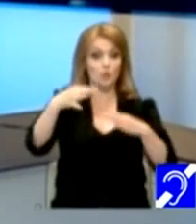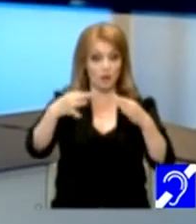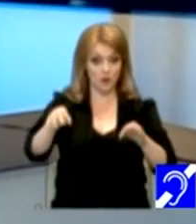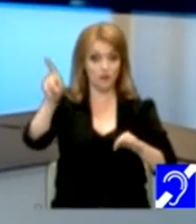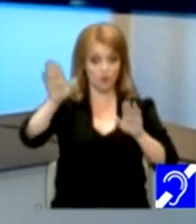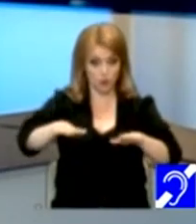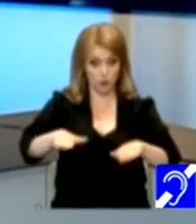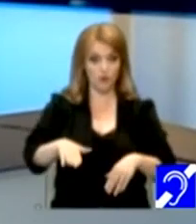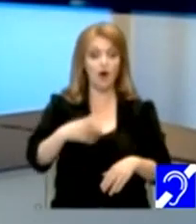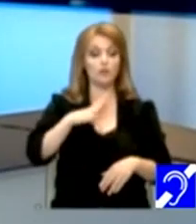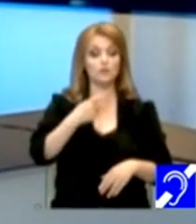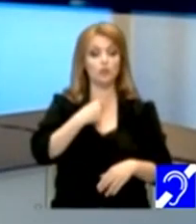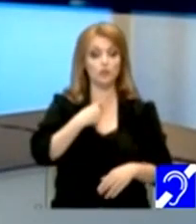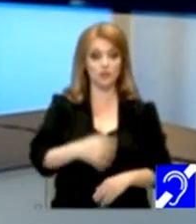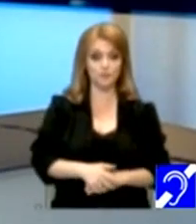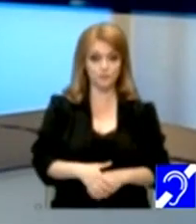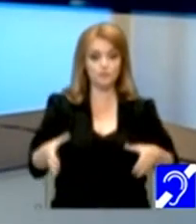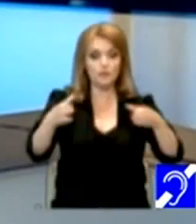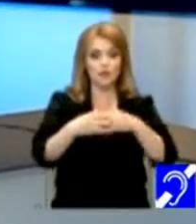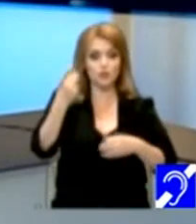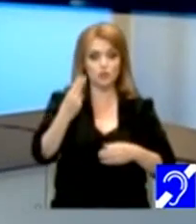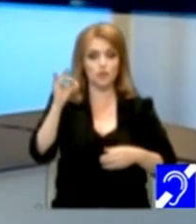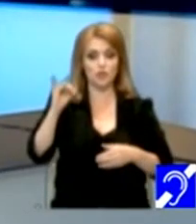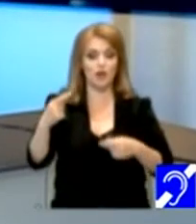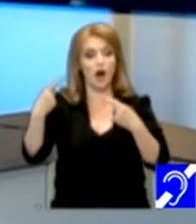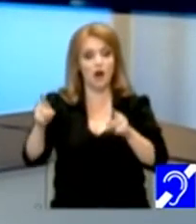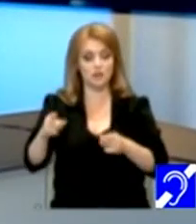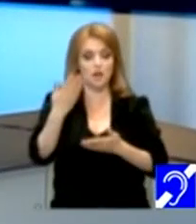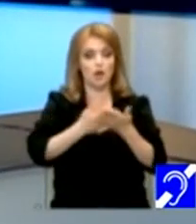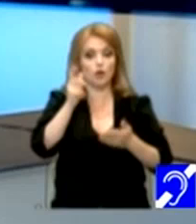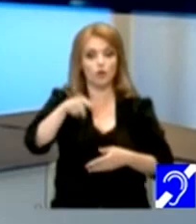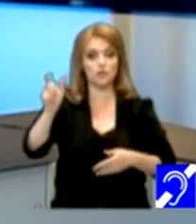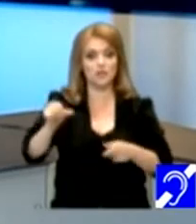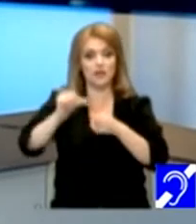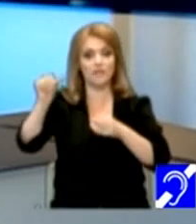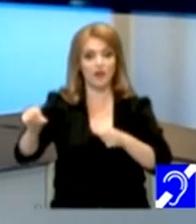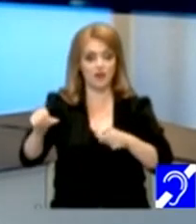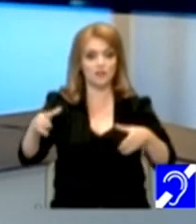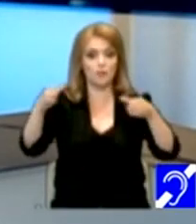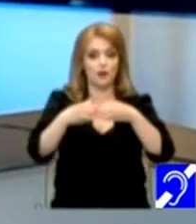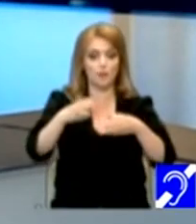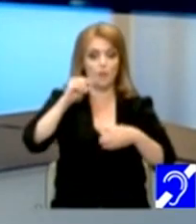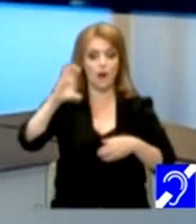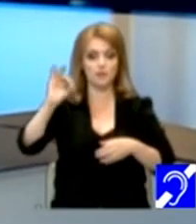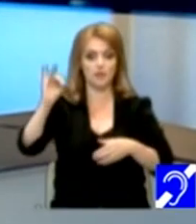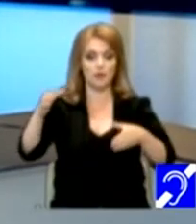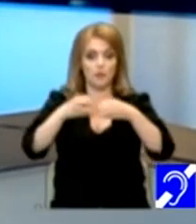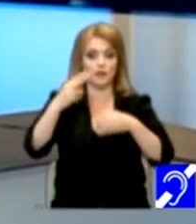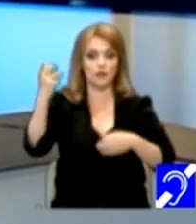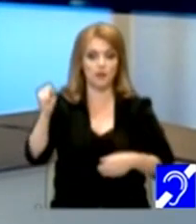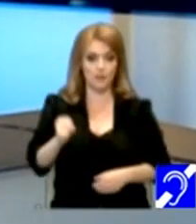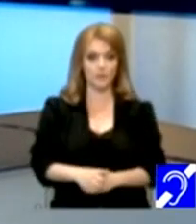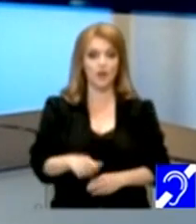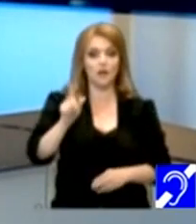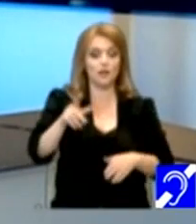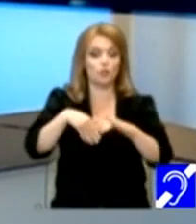lui din funcție au votat membrii fracțiunii socialiste și alți consilieri, cu excepția celor de la PAS și PPDA, care au părăsit în